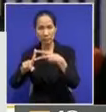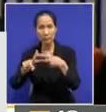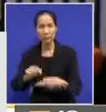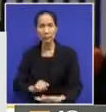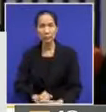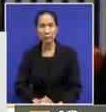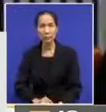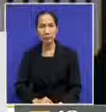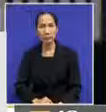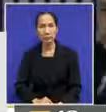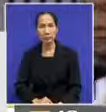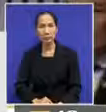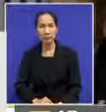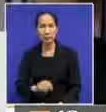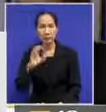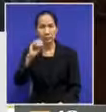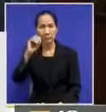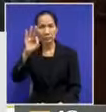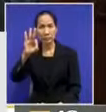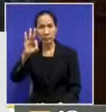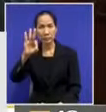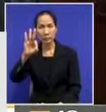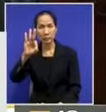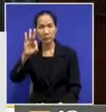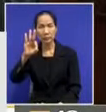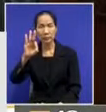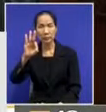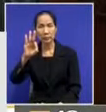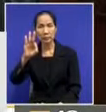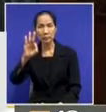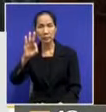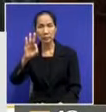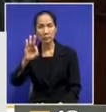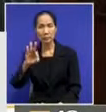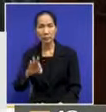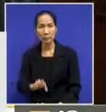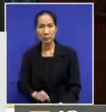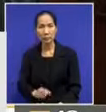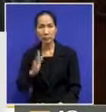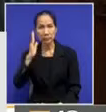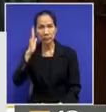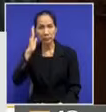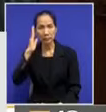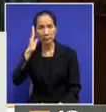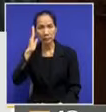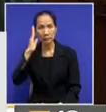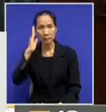รุ่งเรืองกิจครับ 59นายคำนูนสิทธิสมาน